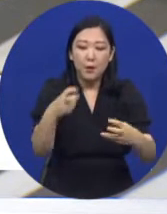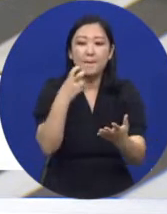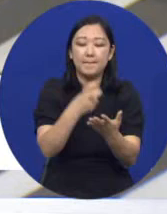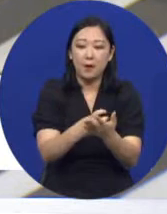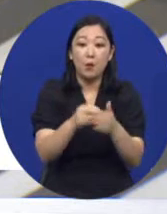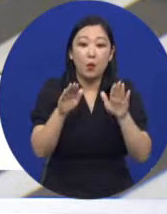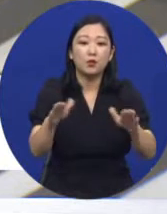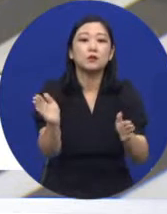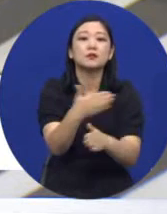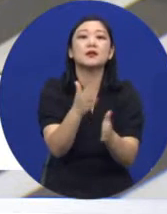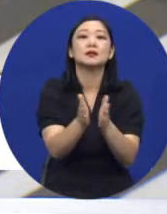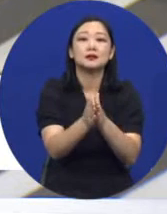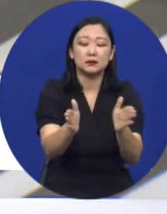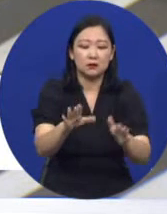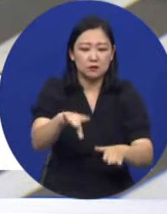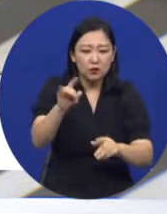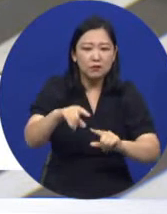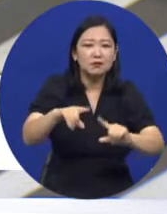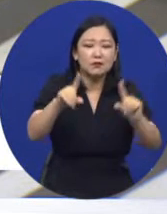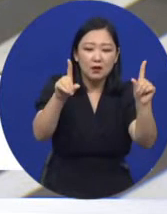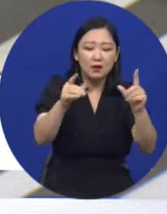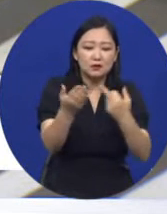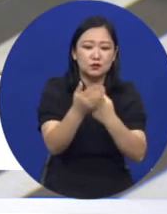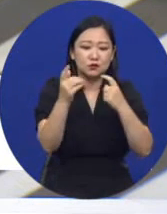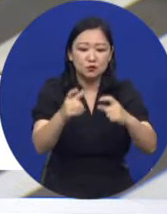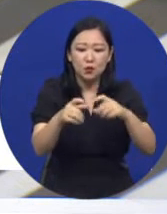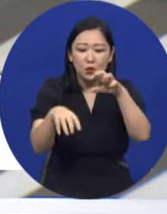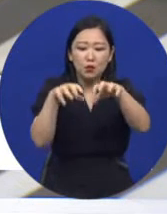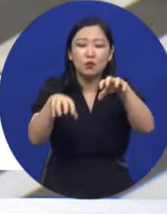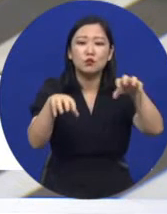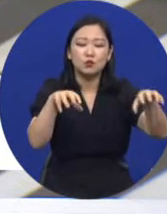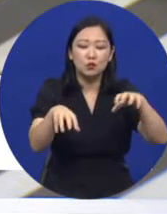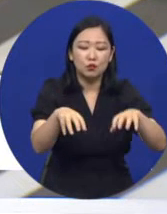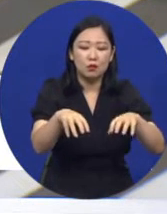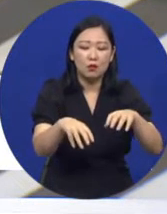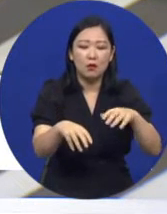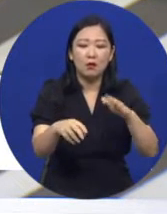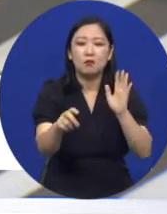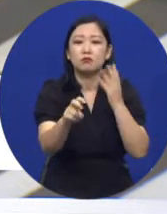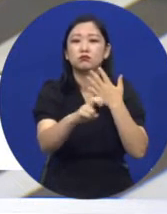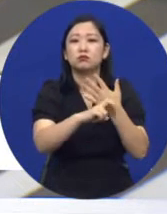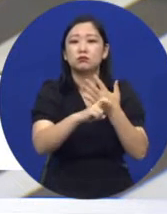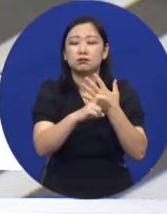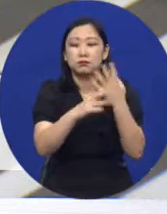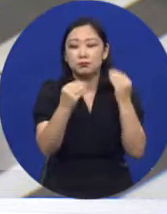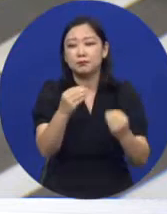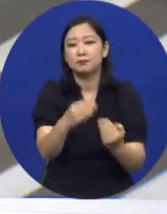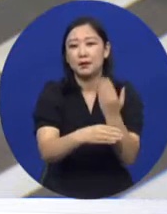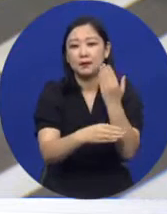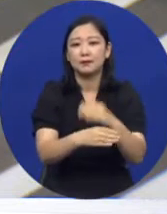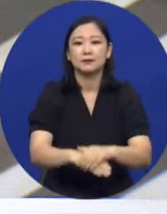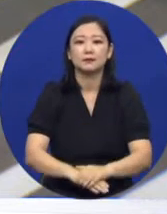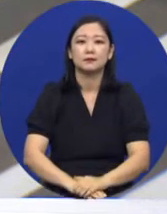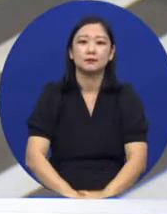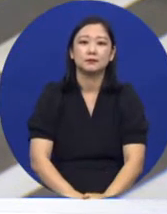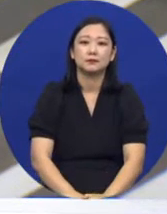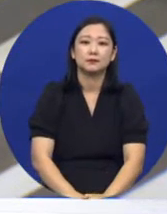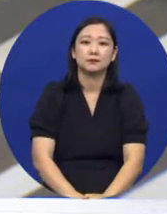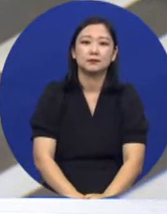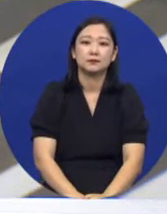됐죠. 시행 첫날이었는데 제주도 내 도로 곳곳에서 위반 차량이 속출했다고 합니다. 김항섭 기자가